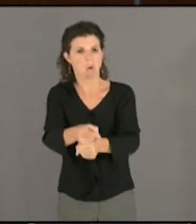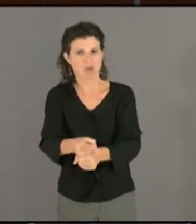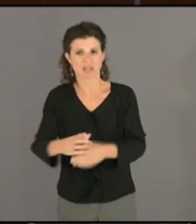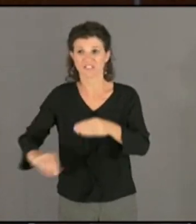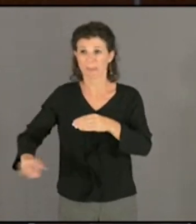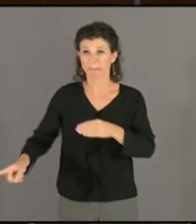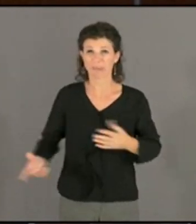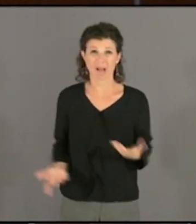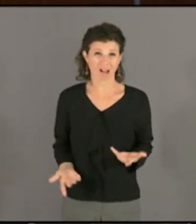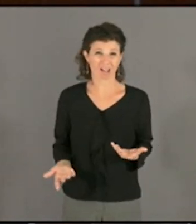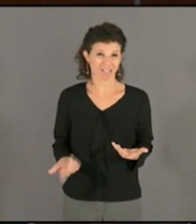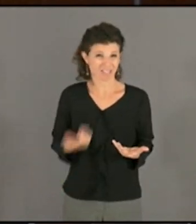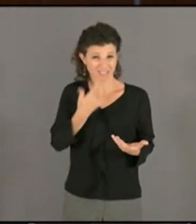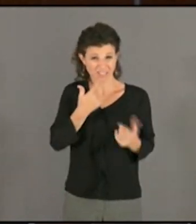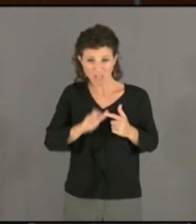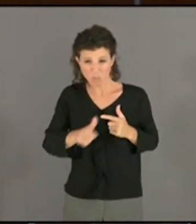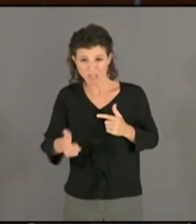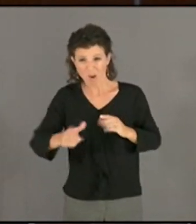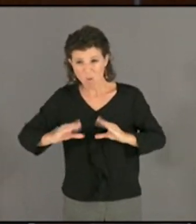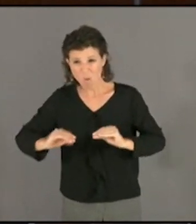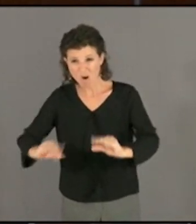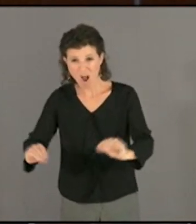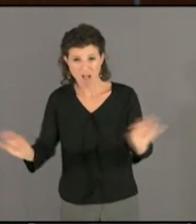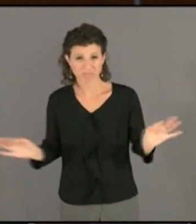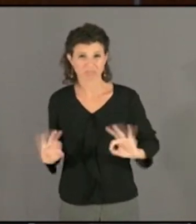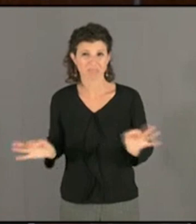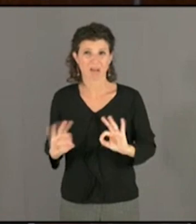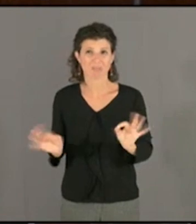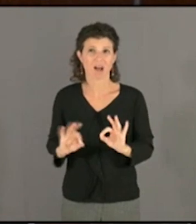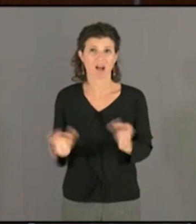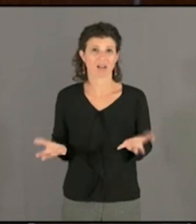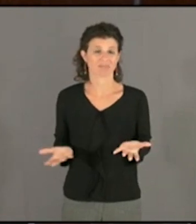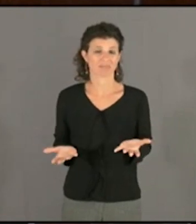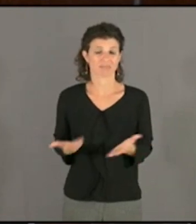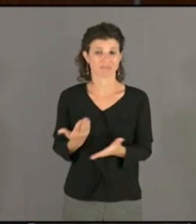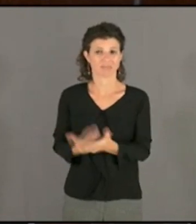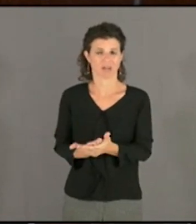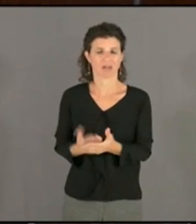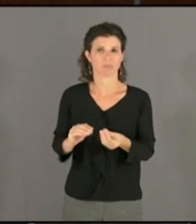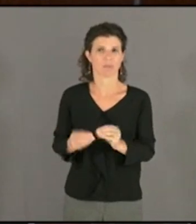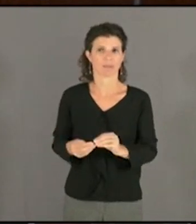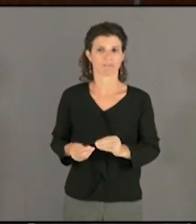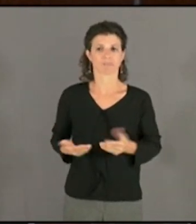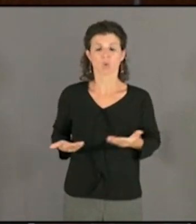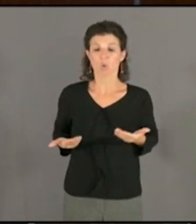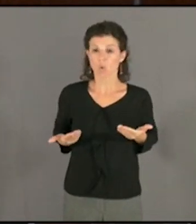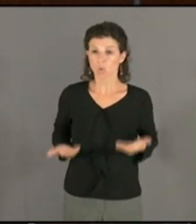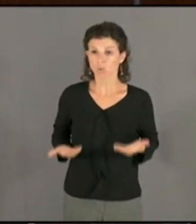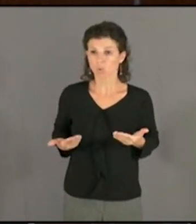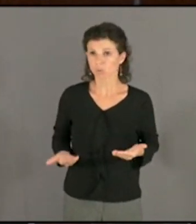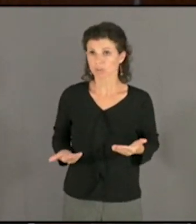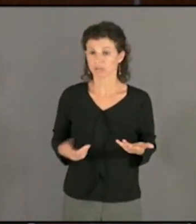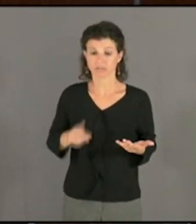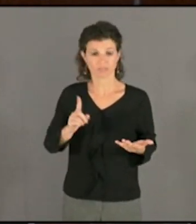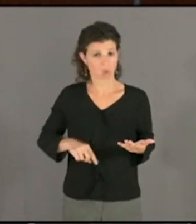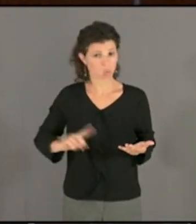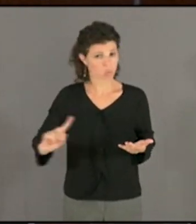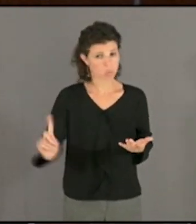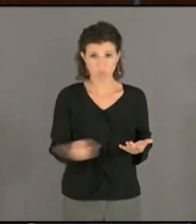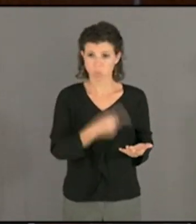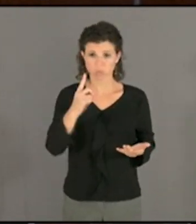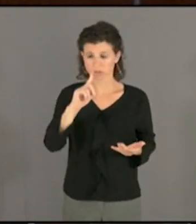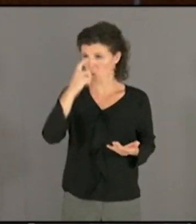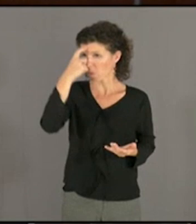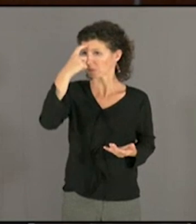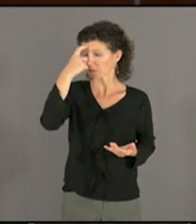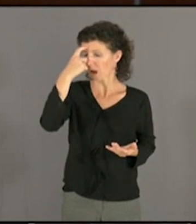moyens de faire appliquer les décisions qu'elle prend. Bref, il faudrait quand même aujourd'hui que tout le monde se rende compte que